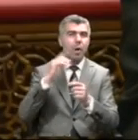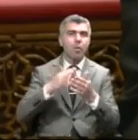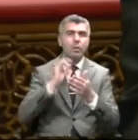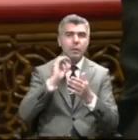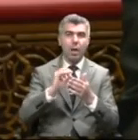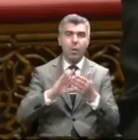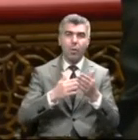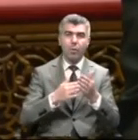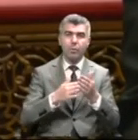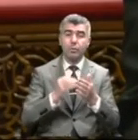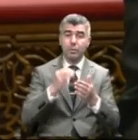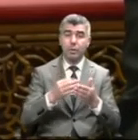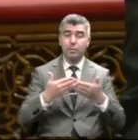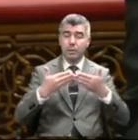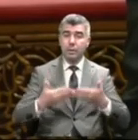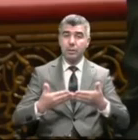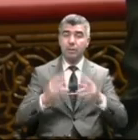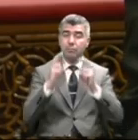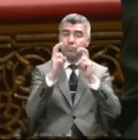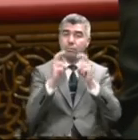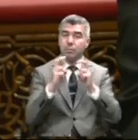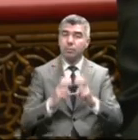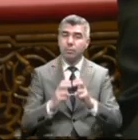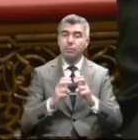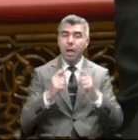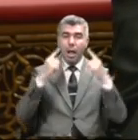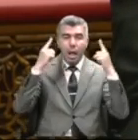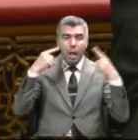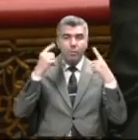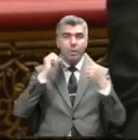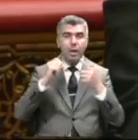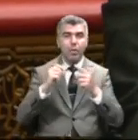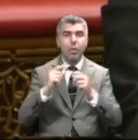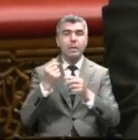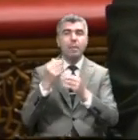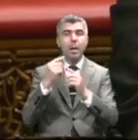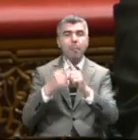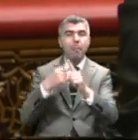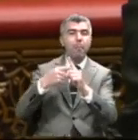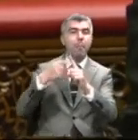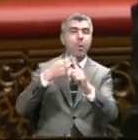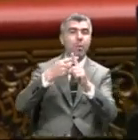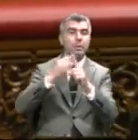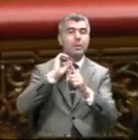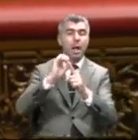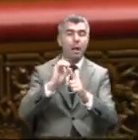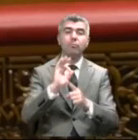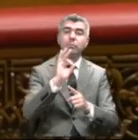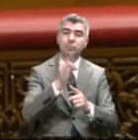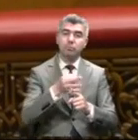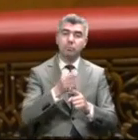يكون هذه السنه نقص حاد في الاضاحي والاثمنه غاتكون تجاوزت الحدود الحدود